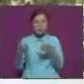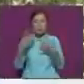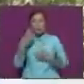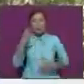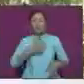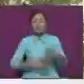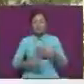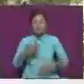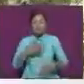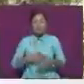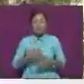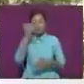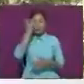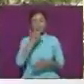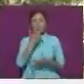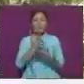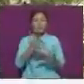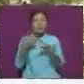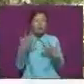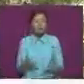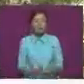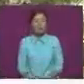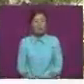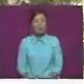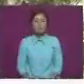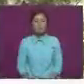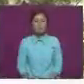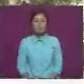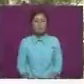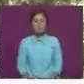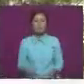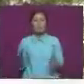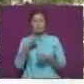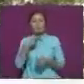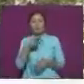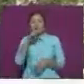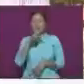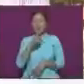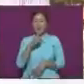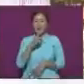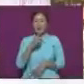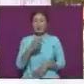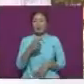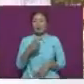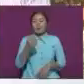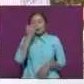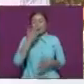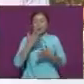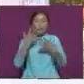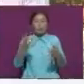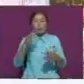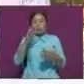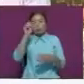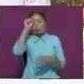жиналғанына мен алғысым өте шексіз. Енді не айтарым білмеймін енді. Мыңда бір алғыс, Алланың нұры